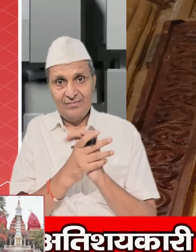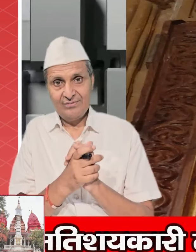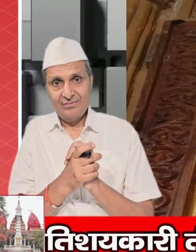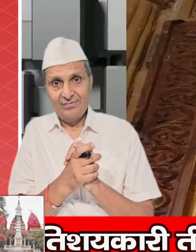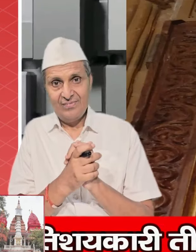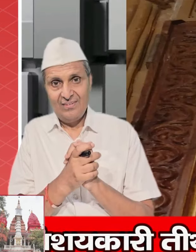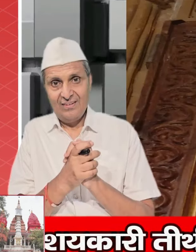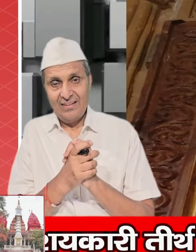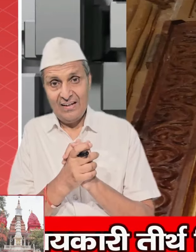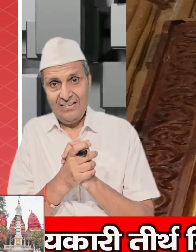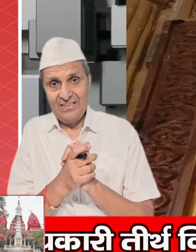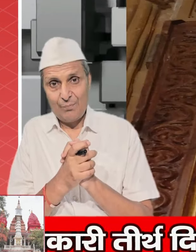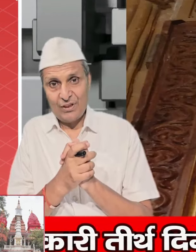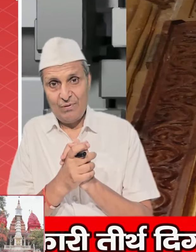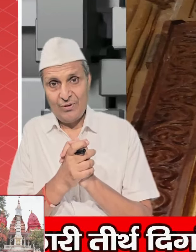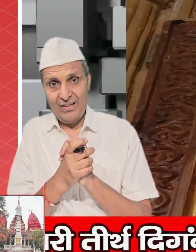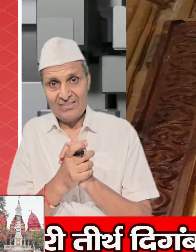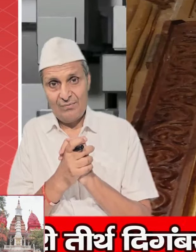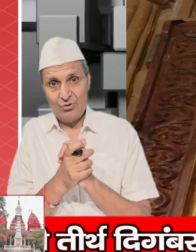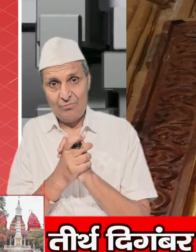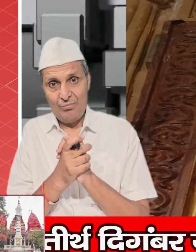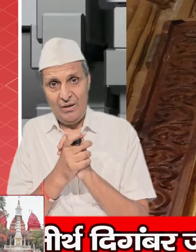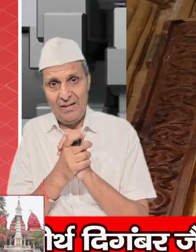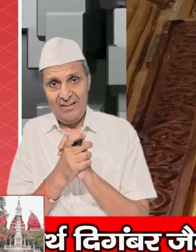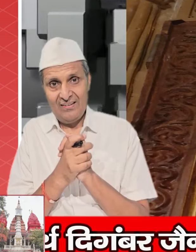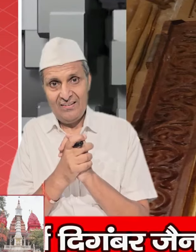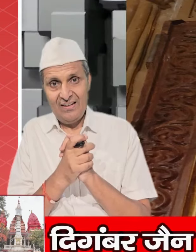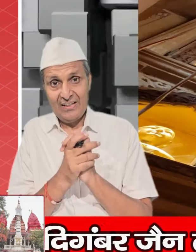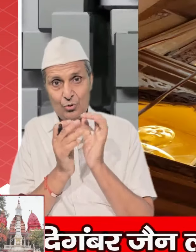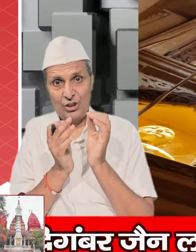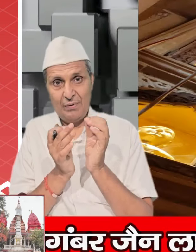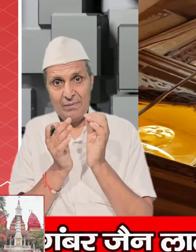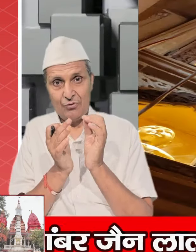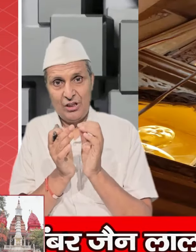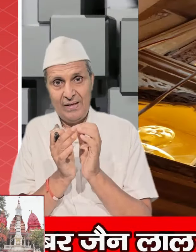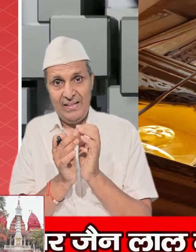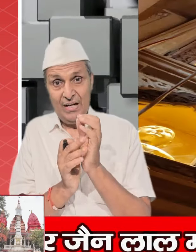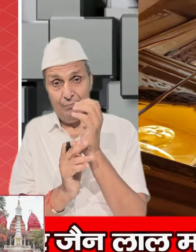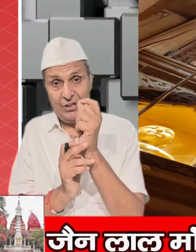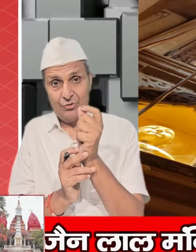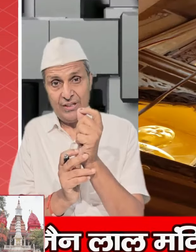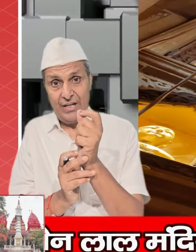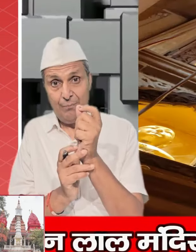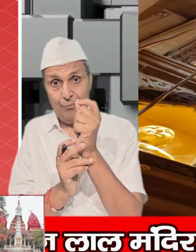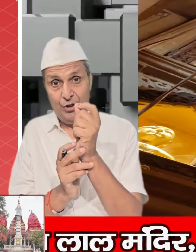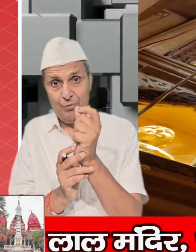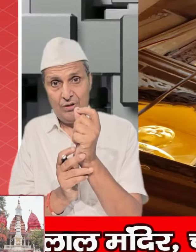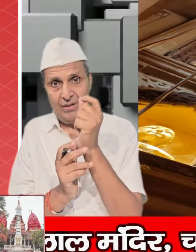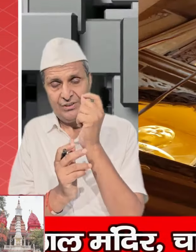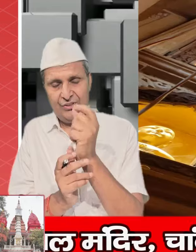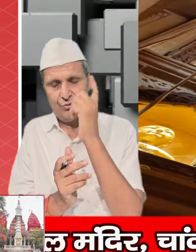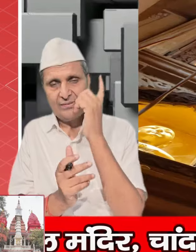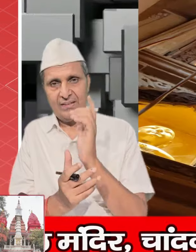करके। क्या इस तरह की प्रतिमाओं की आस्था में कुछ आपको मिल पाएगा? ये दोष की प्रतिमाएं कुछ कर पाएंगी? सीधे सुनते हैं मुनि